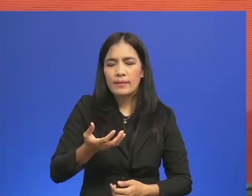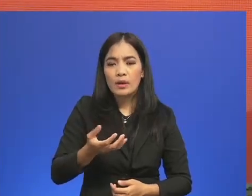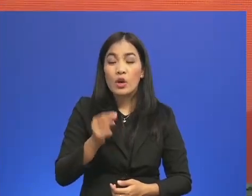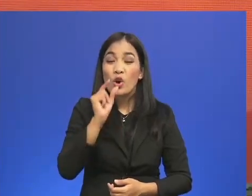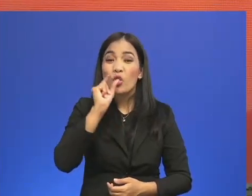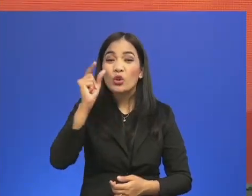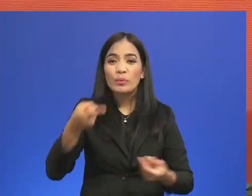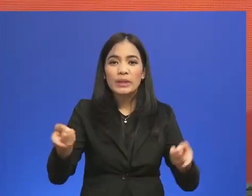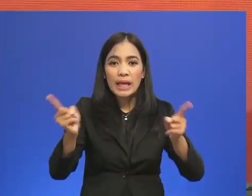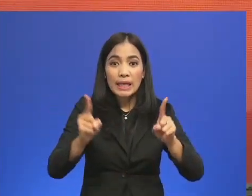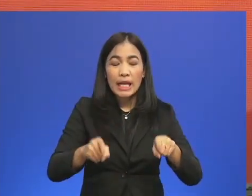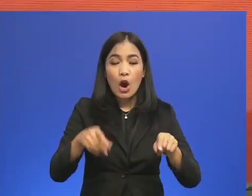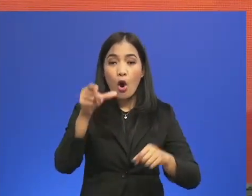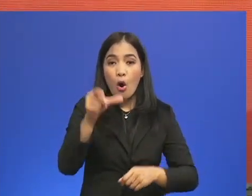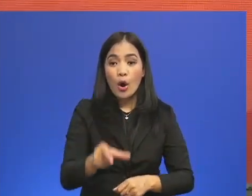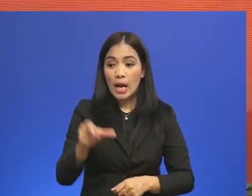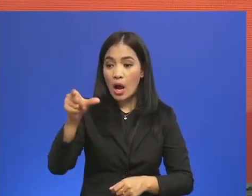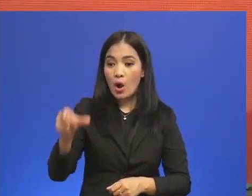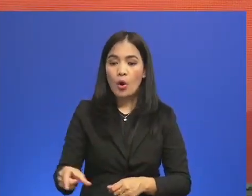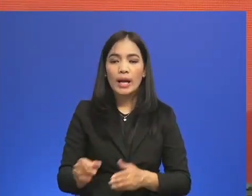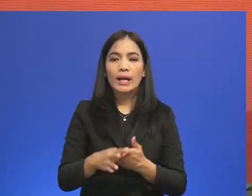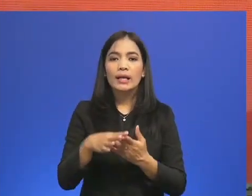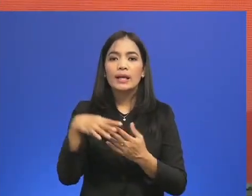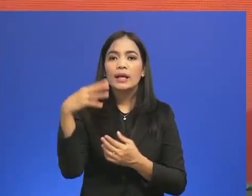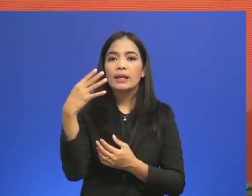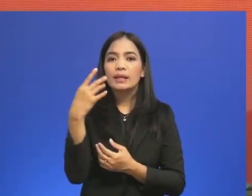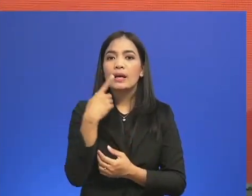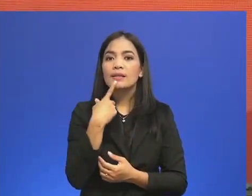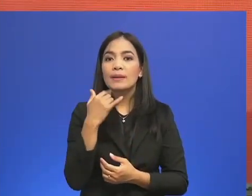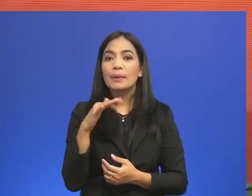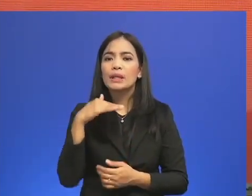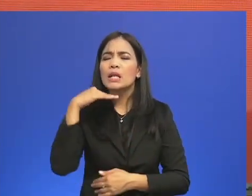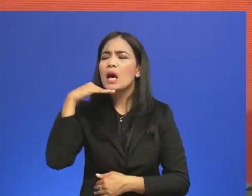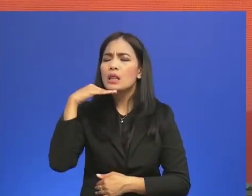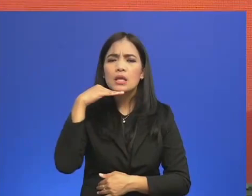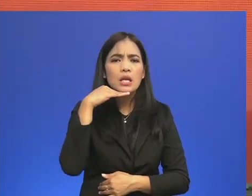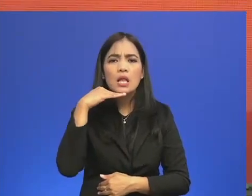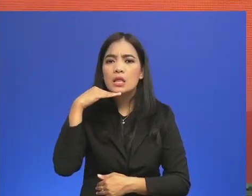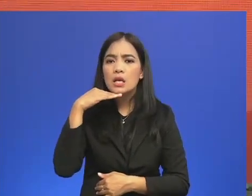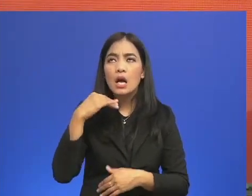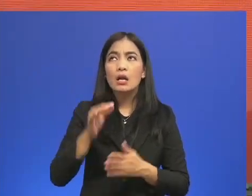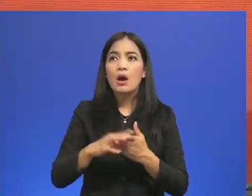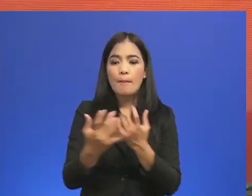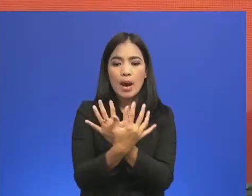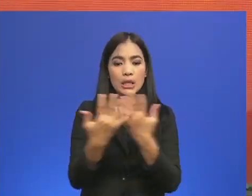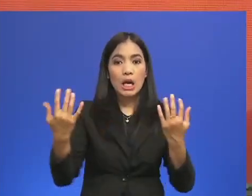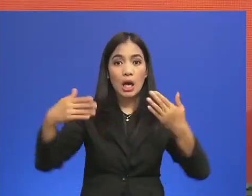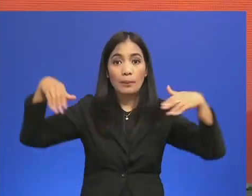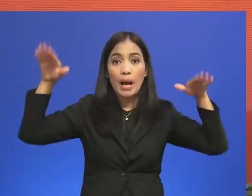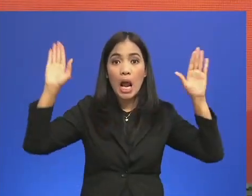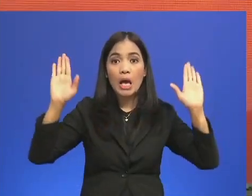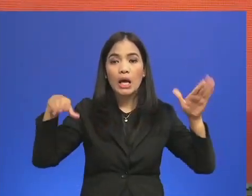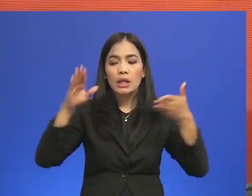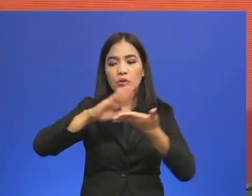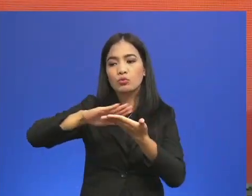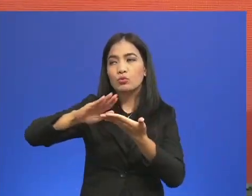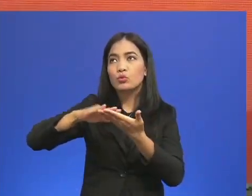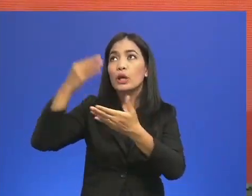untuk menjadi orang-orang yang dinantikan oleh para malaikat kudus di